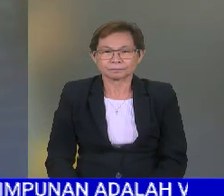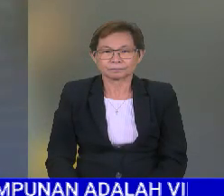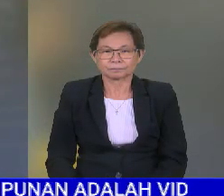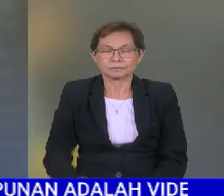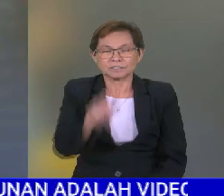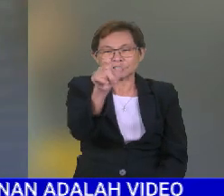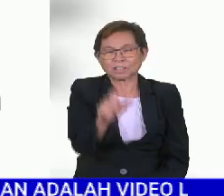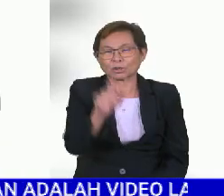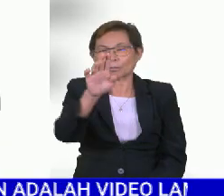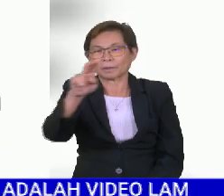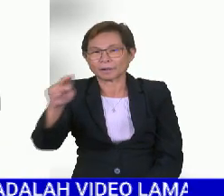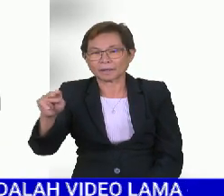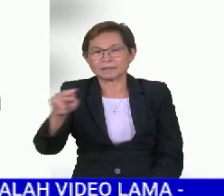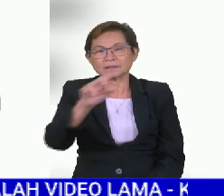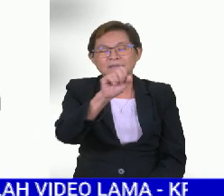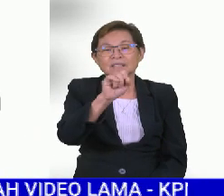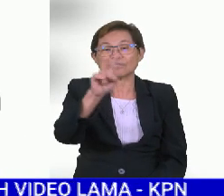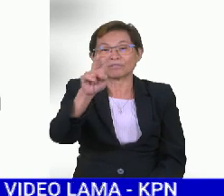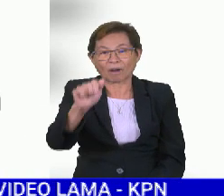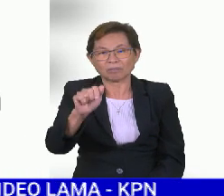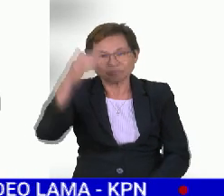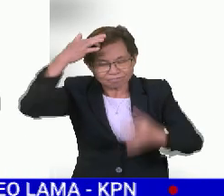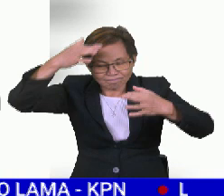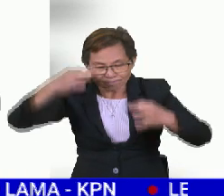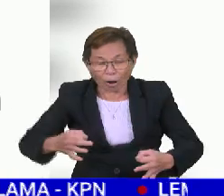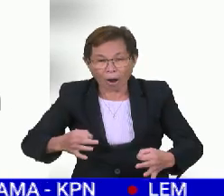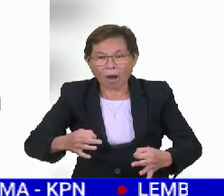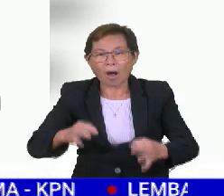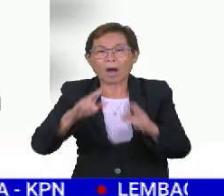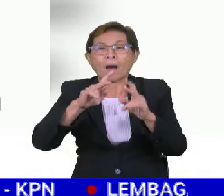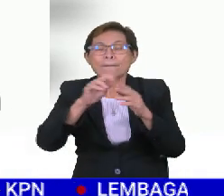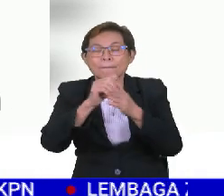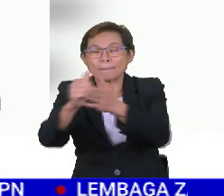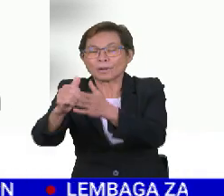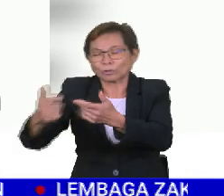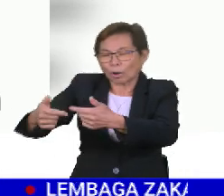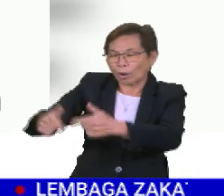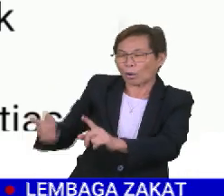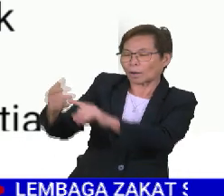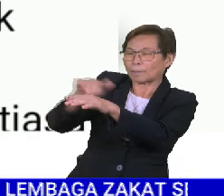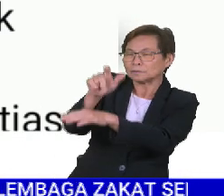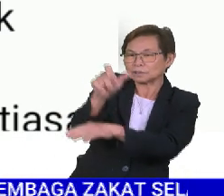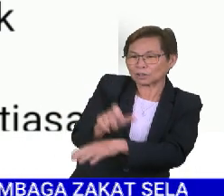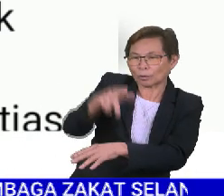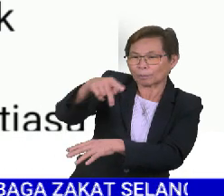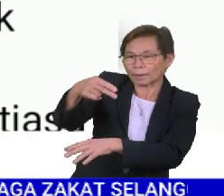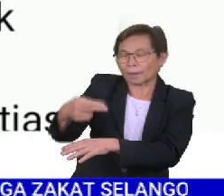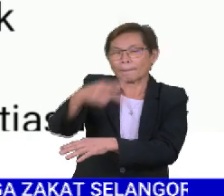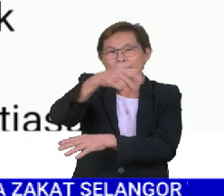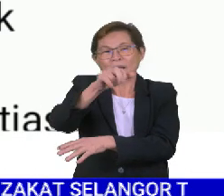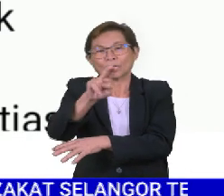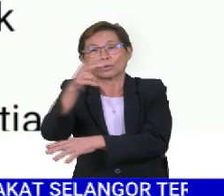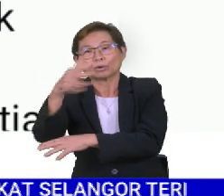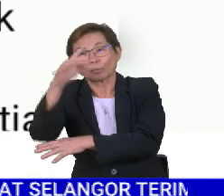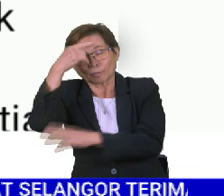Sementara itu, calon PN Datuk Seri Sivaraj akur dengan keputusan pemimpin parti gabungannya untuk memberi laluan kepada calon PH dalam PRU